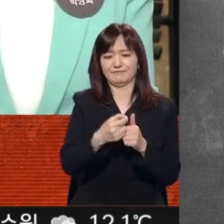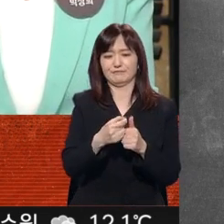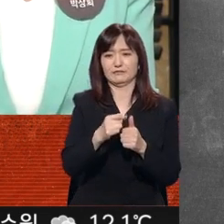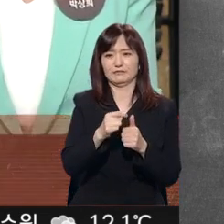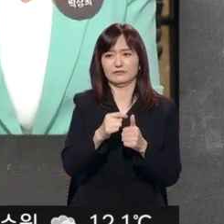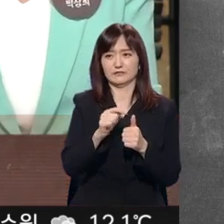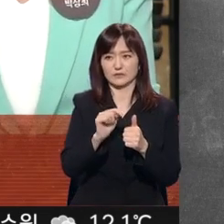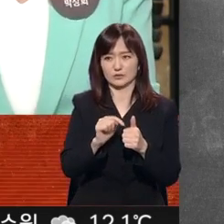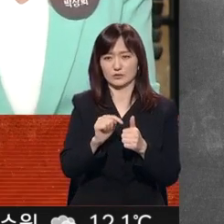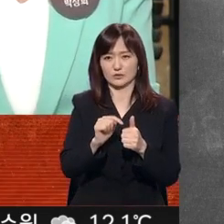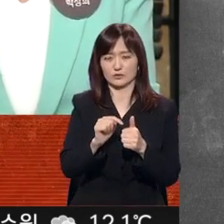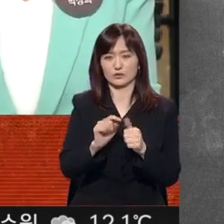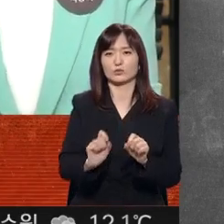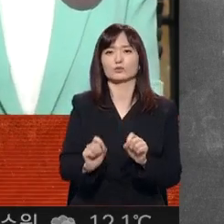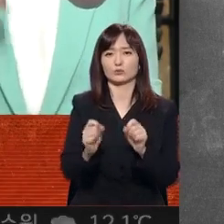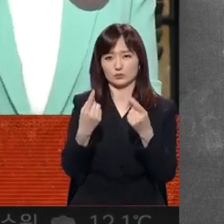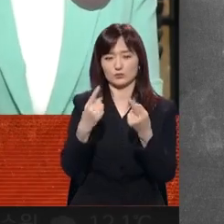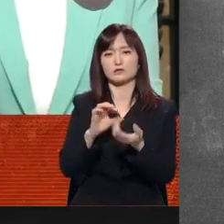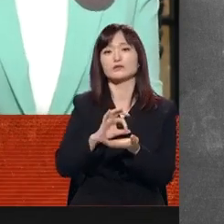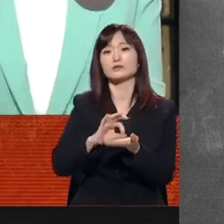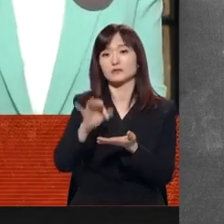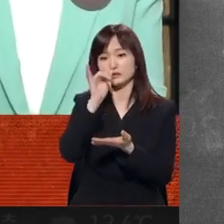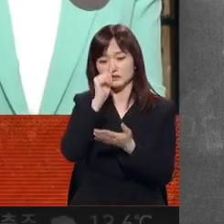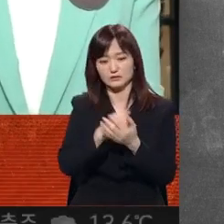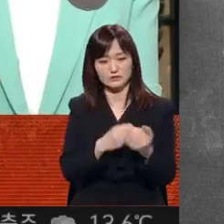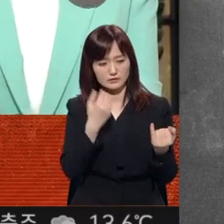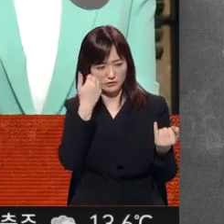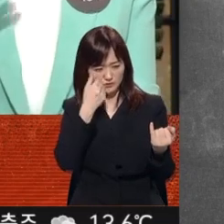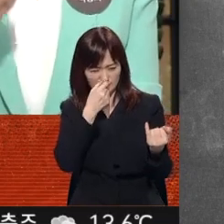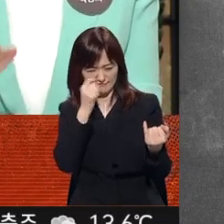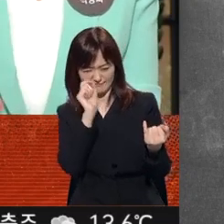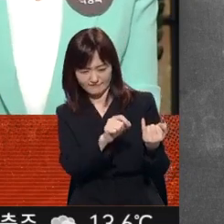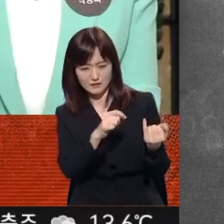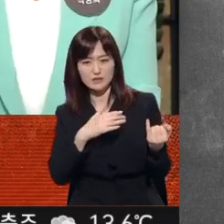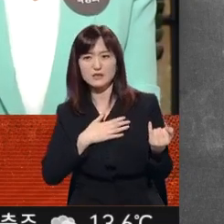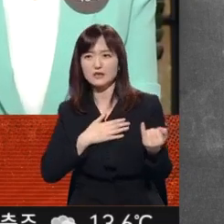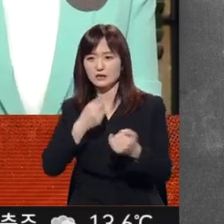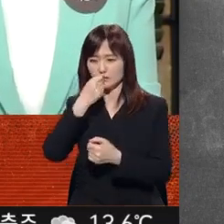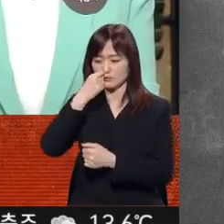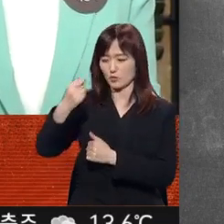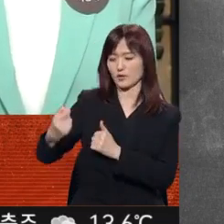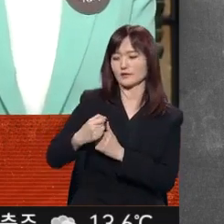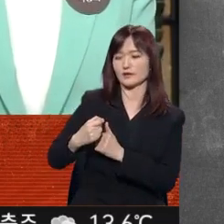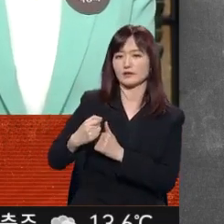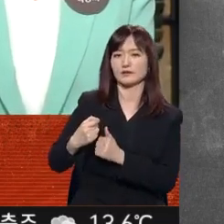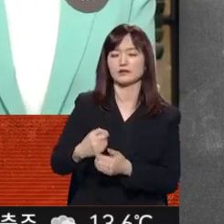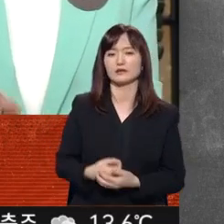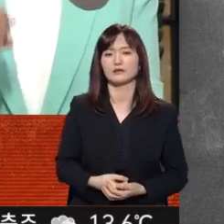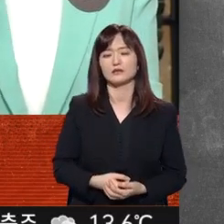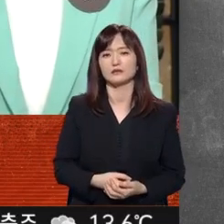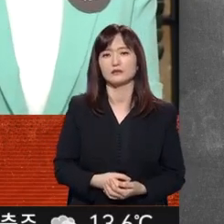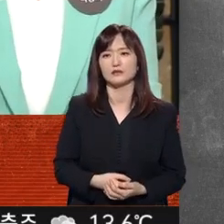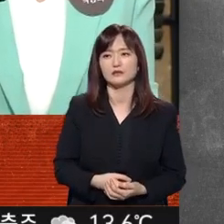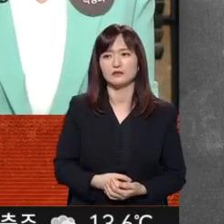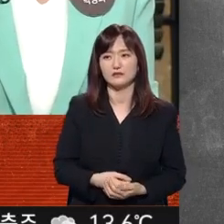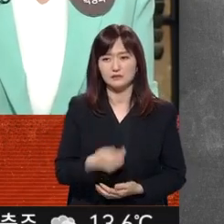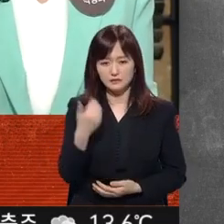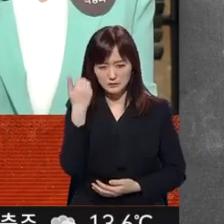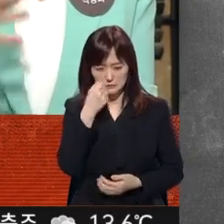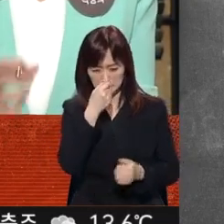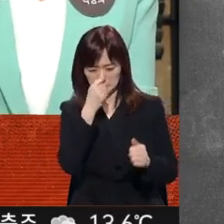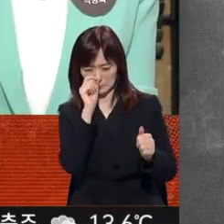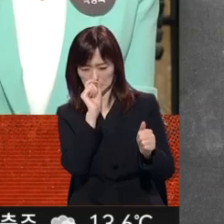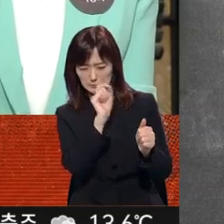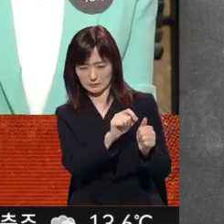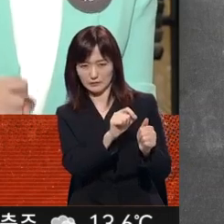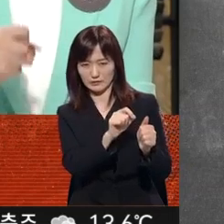단어는 굉장히 같이 따라올 수 있는 단어예요 누군가한테 모욕을 주고 싶거나 혹은 내가 모욕을 당하거나 그런 의미에서 사실은 누군가한테 모욕을